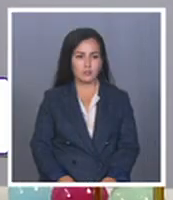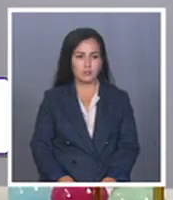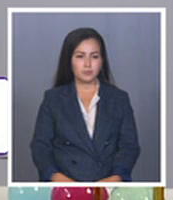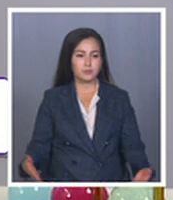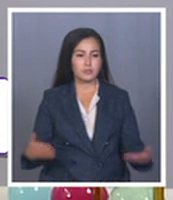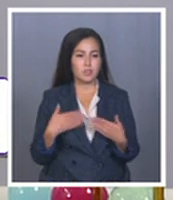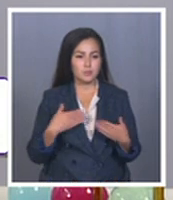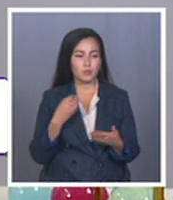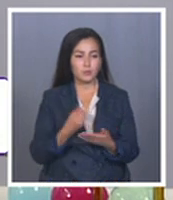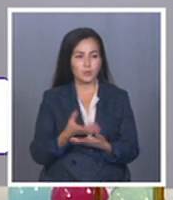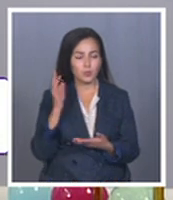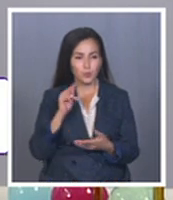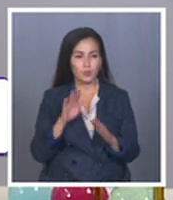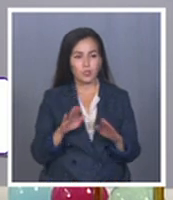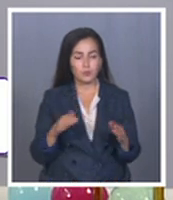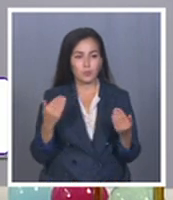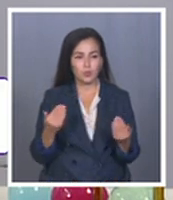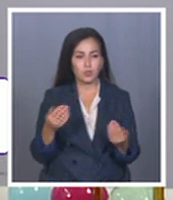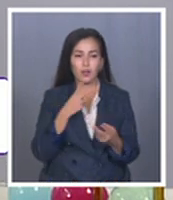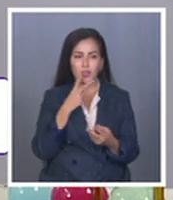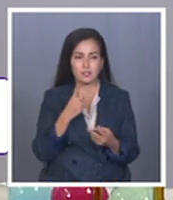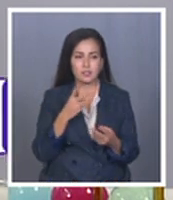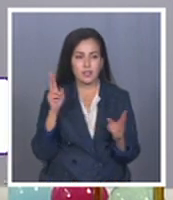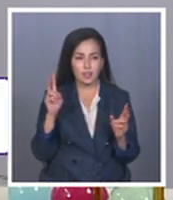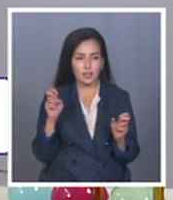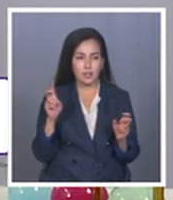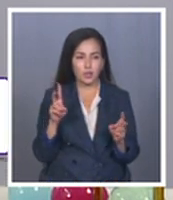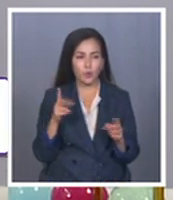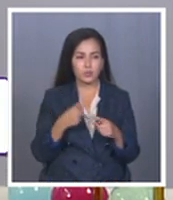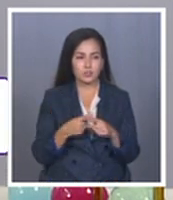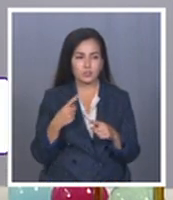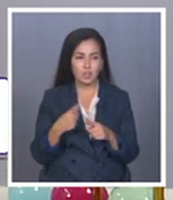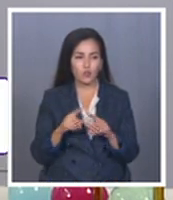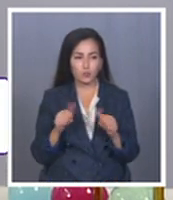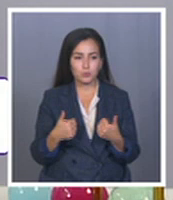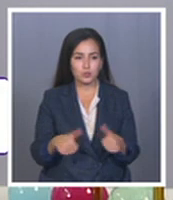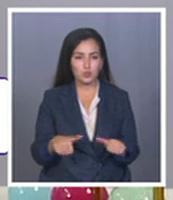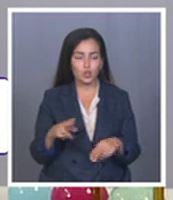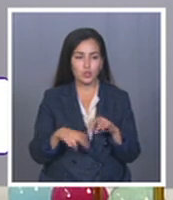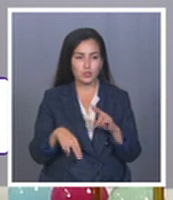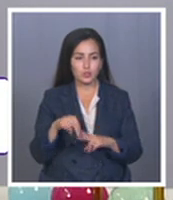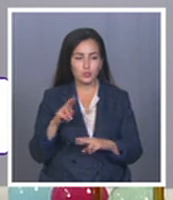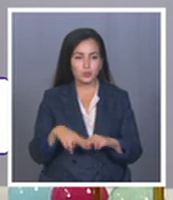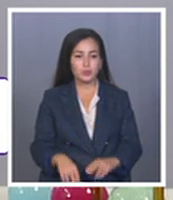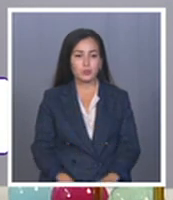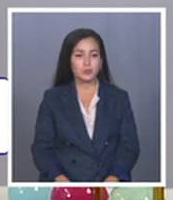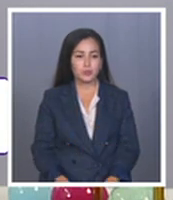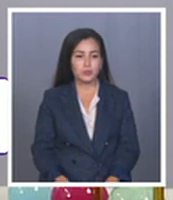Сәлеметсіздер ме, құрметті оқушылар! Бүгінгі қарастыратын тақырыбымыз – қосылыстар формуласын құрастыру.